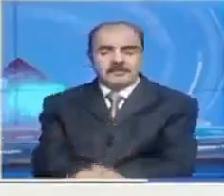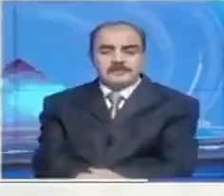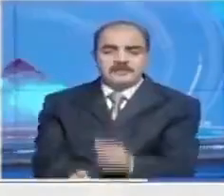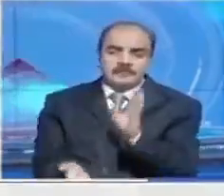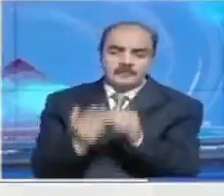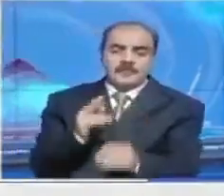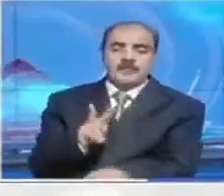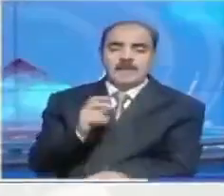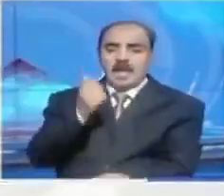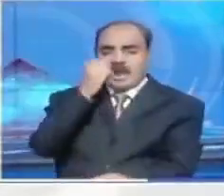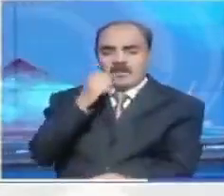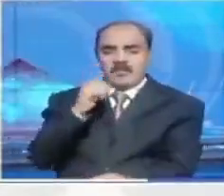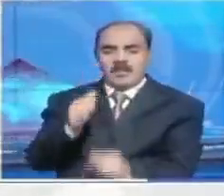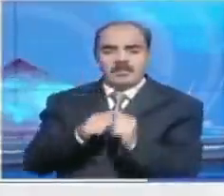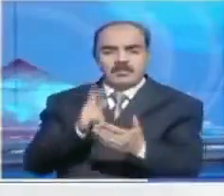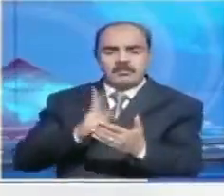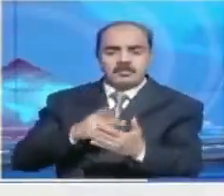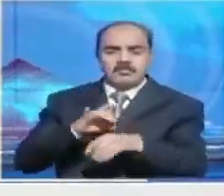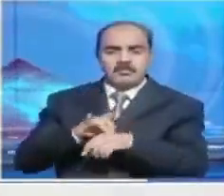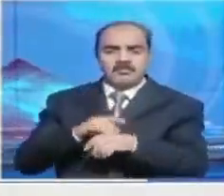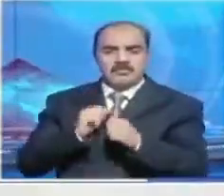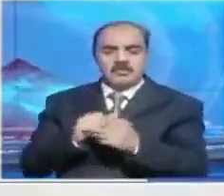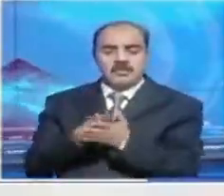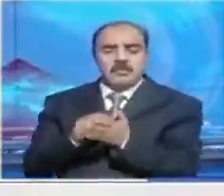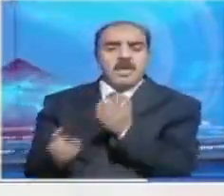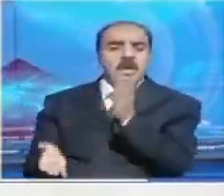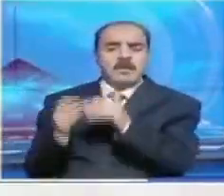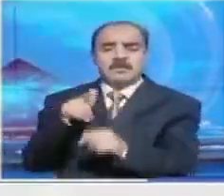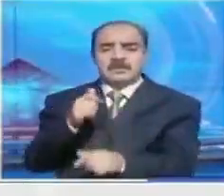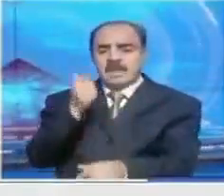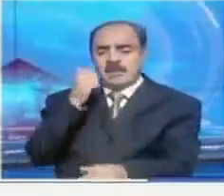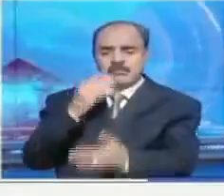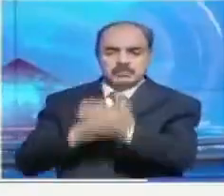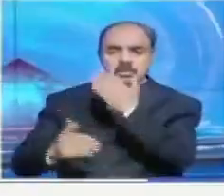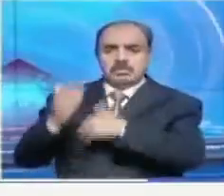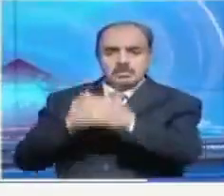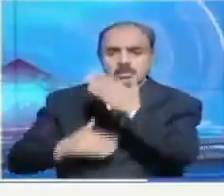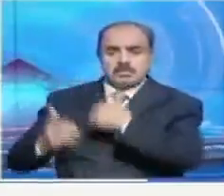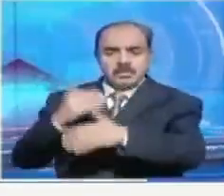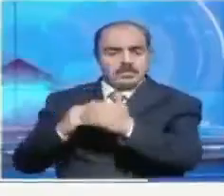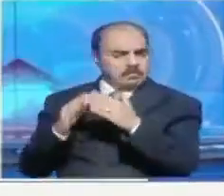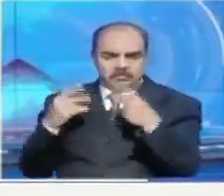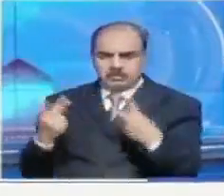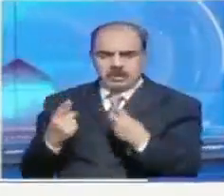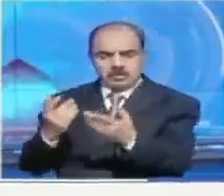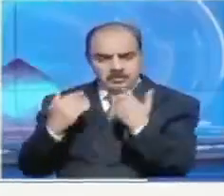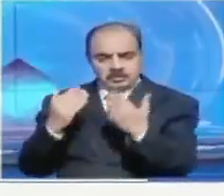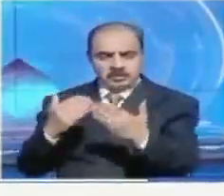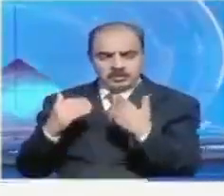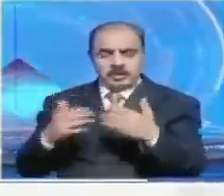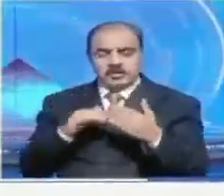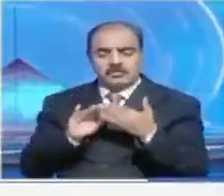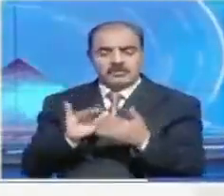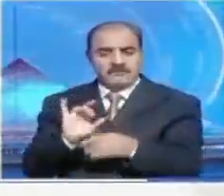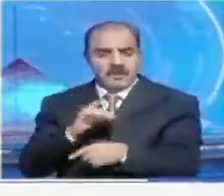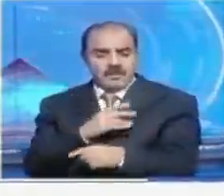من 7000 حصلوا على خدمات صحية من أصل أكثر من 60000 وفدوا إلى الأراضي المصرية، ناهيك عن